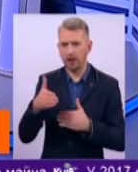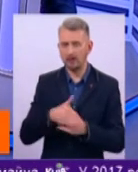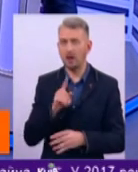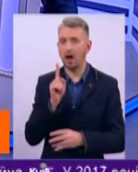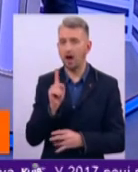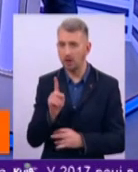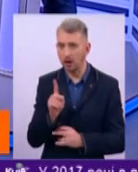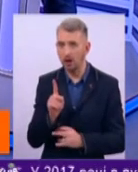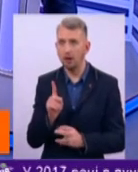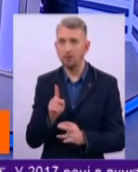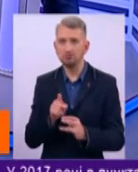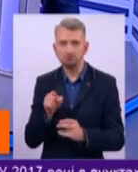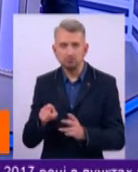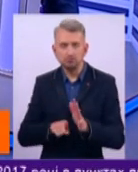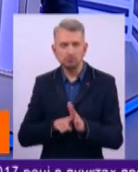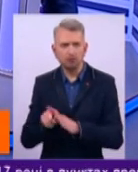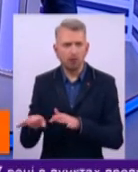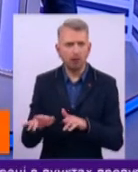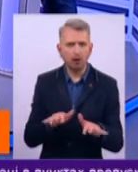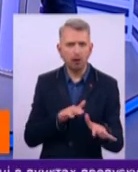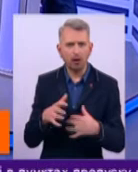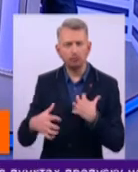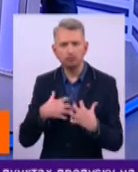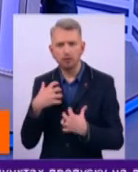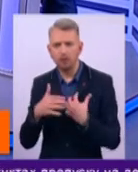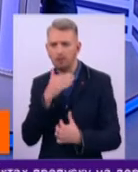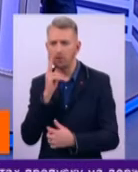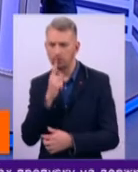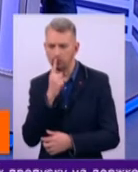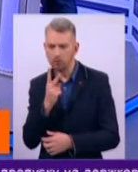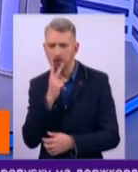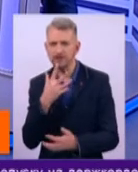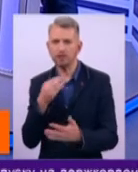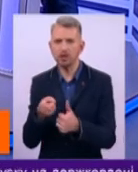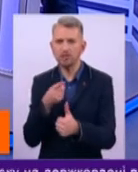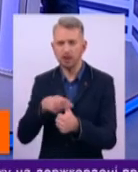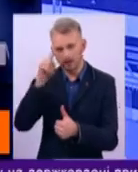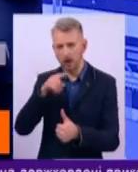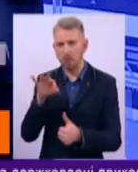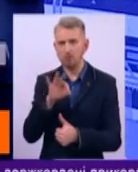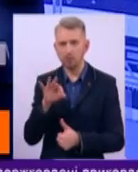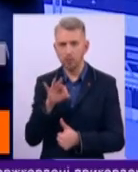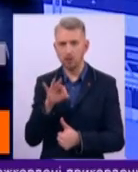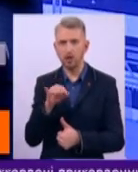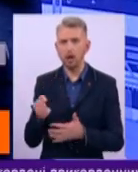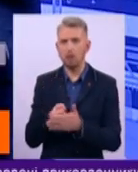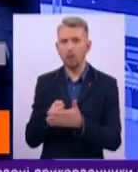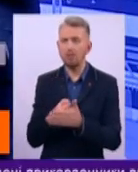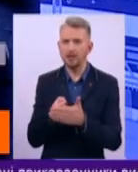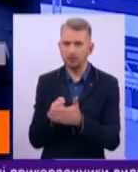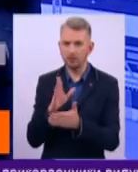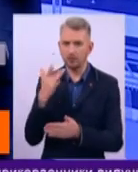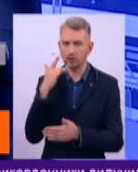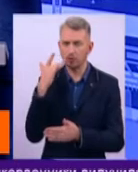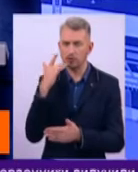але заворушилися, побачили багато хто свої імена. І навіть знаємо про певним чином і лобізм у